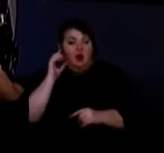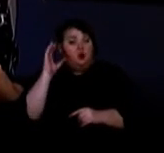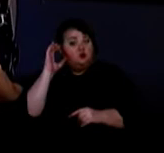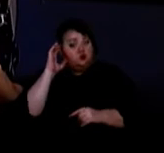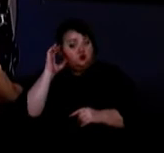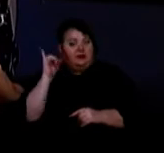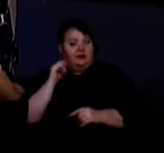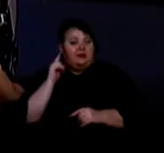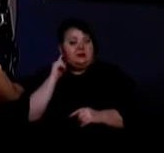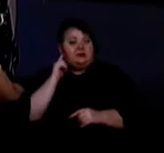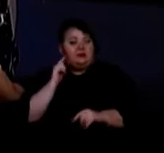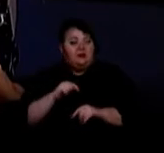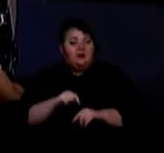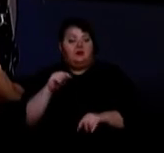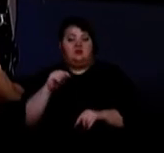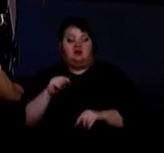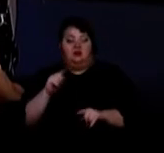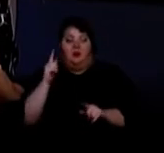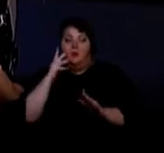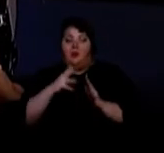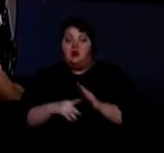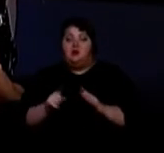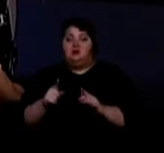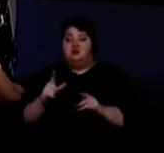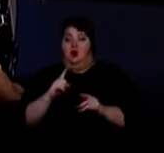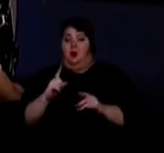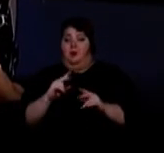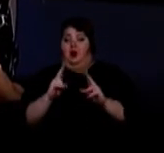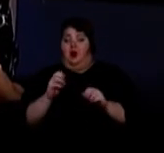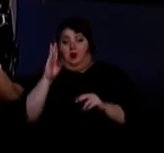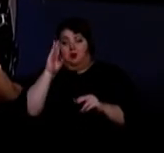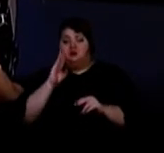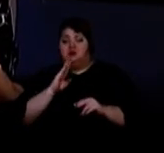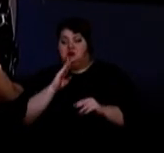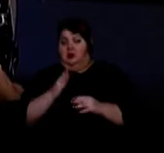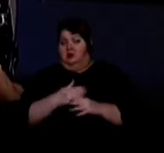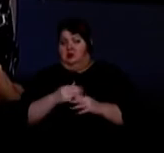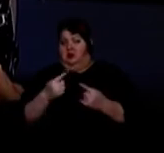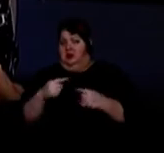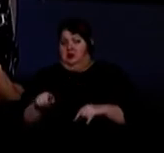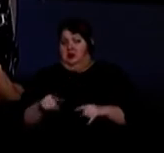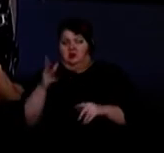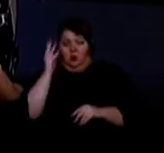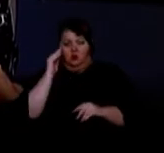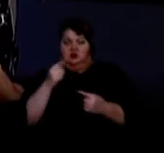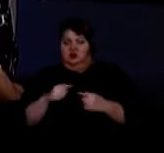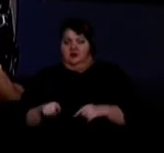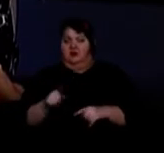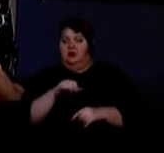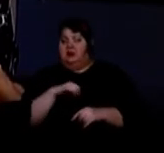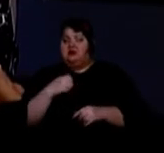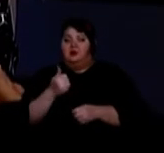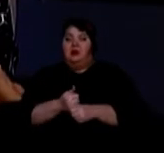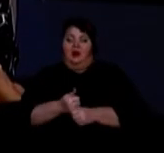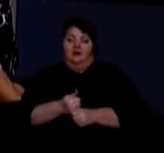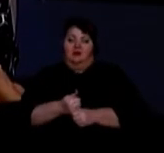слушать и слышать друг друга. И понимать, что мы, как мужчина и женщина, совершенно разные. Учитывать разницу. Это самое